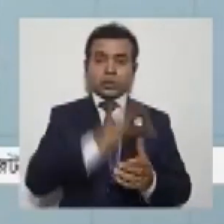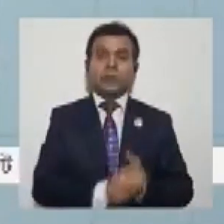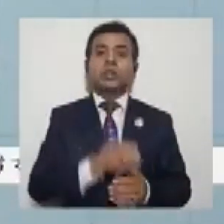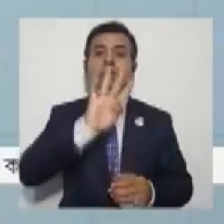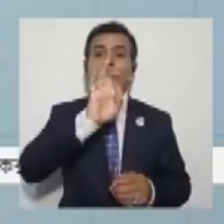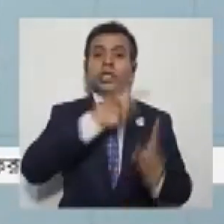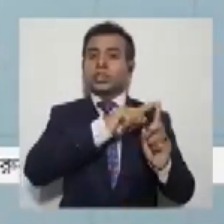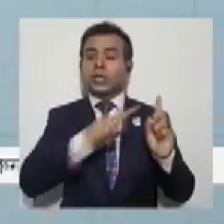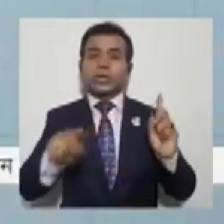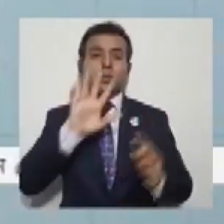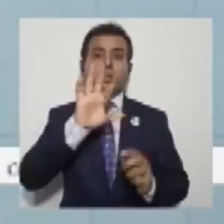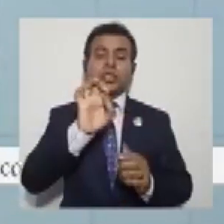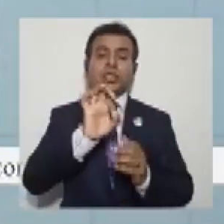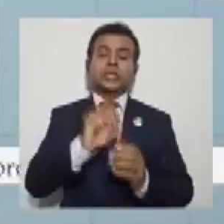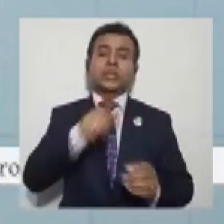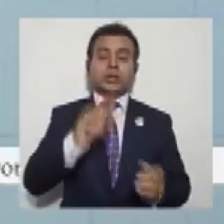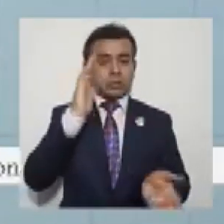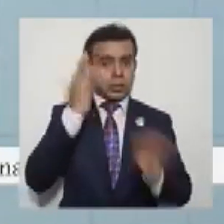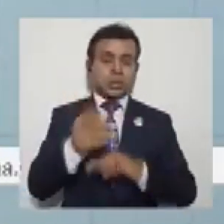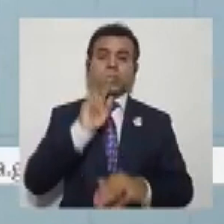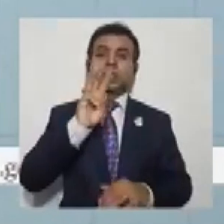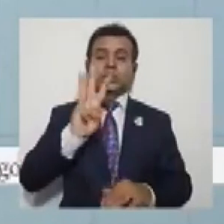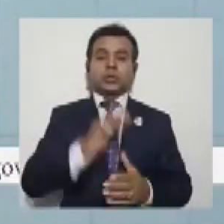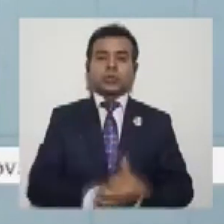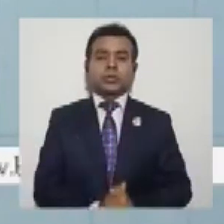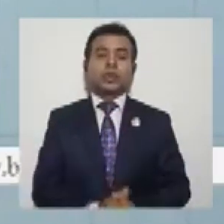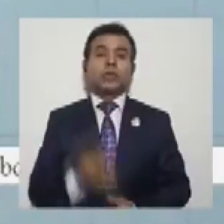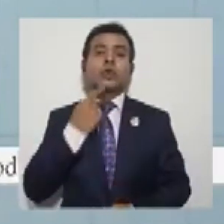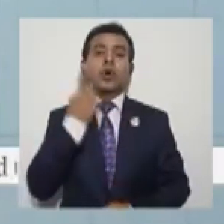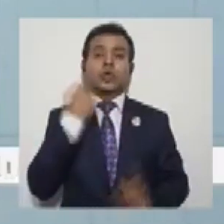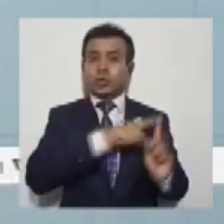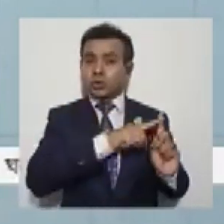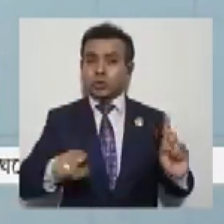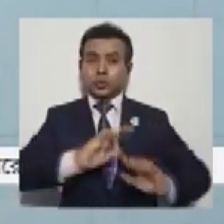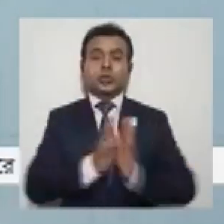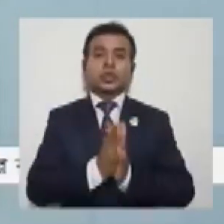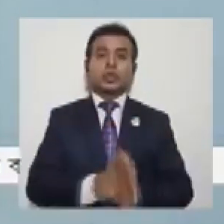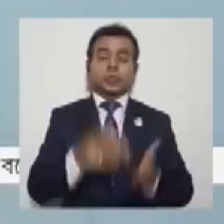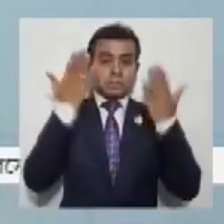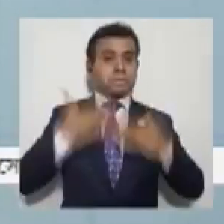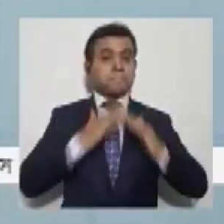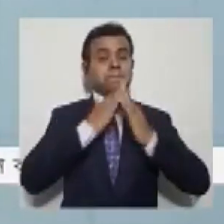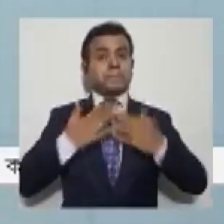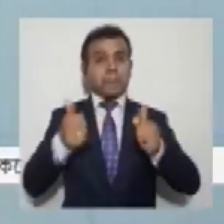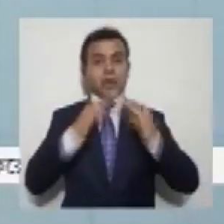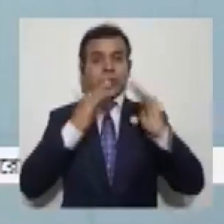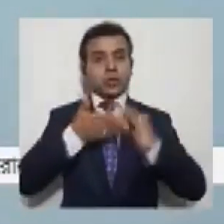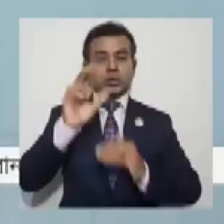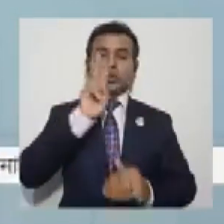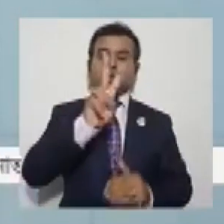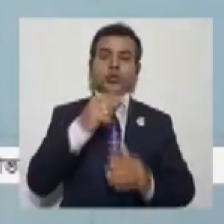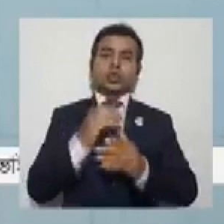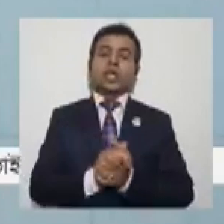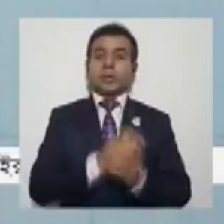গত 24 ঘন্টায় সুস্থ হয়েছেন 2 জন, এবং এ পর্যন্ত 87 জন সুস্থ হয়ে বাড়ি ফিরে গেছেন।